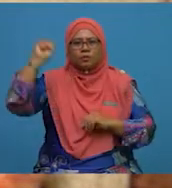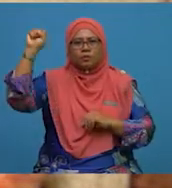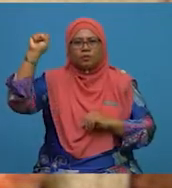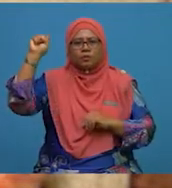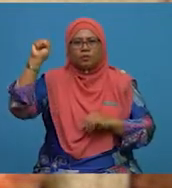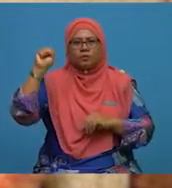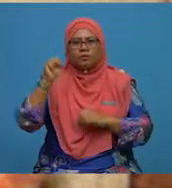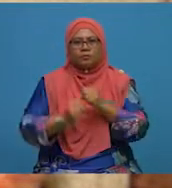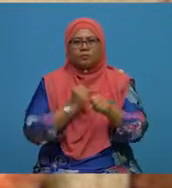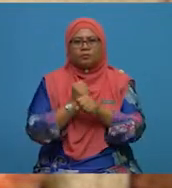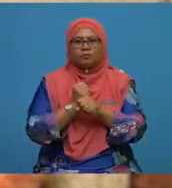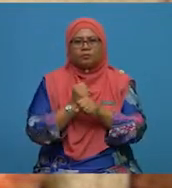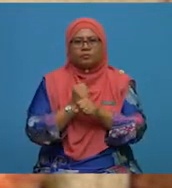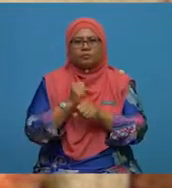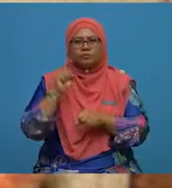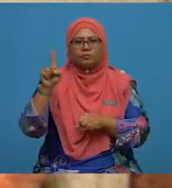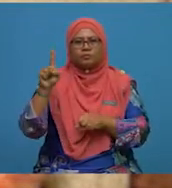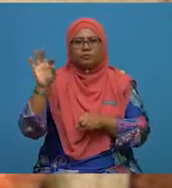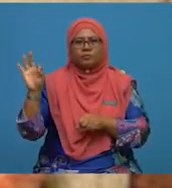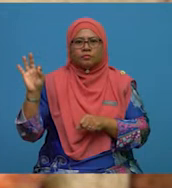kemerdekaan pada tahun